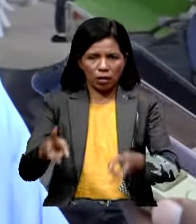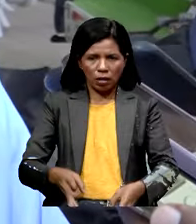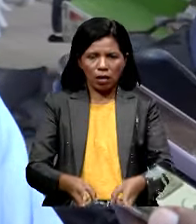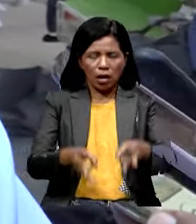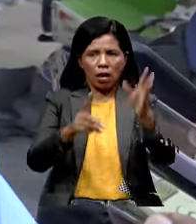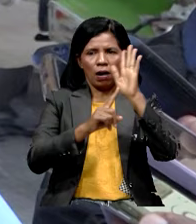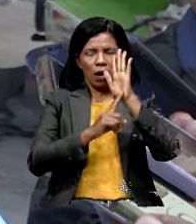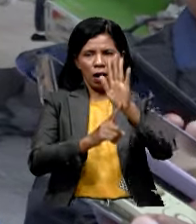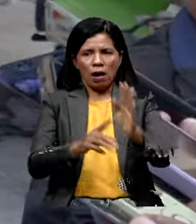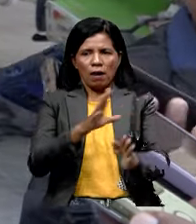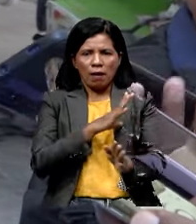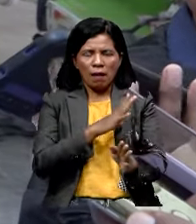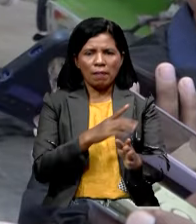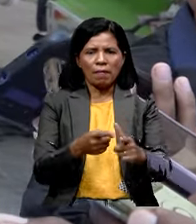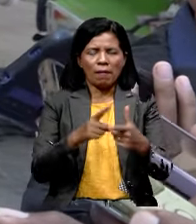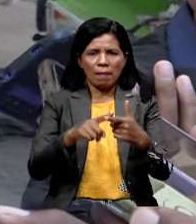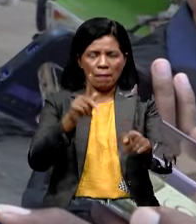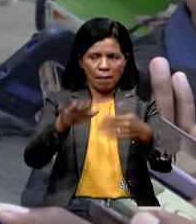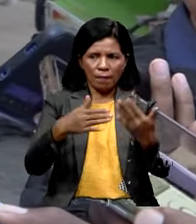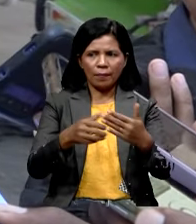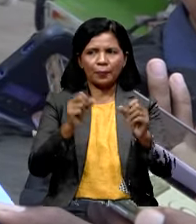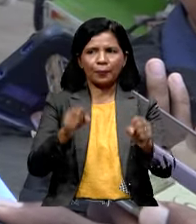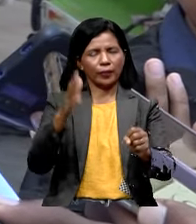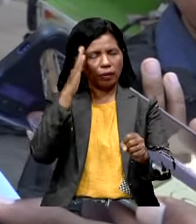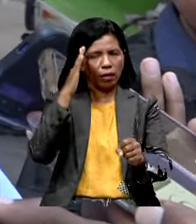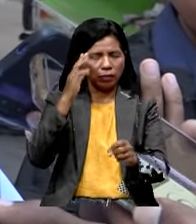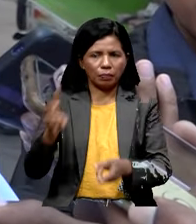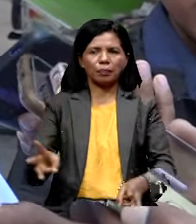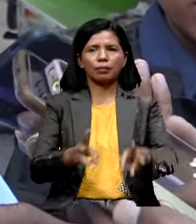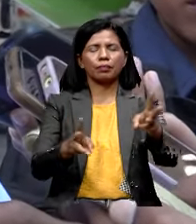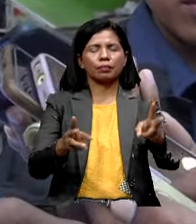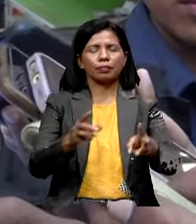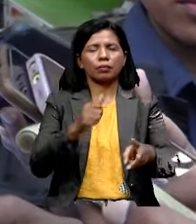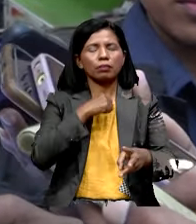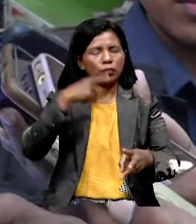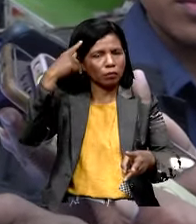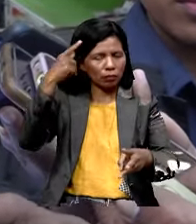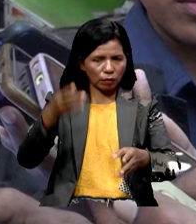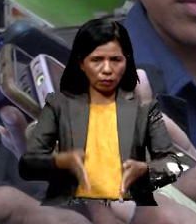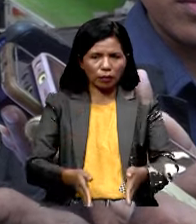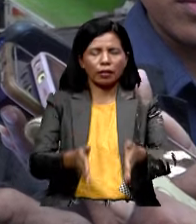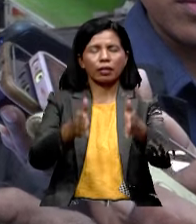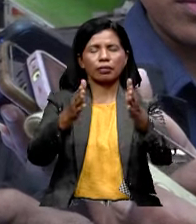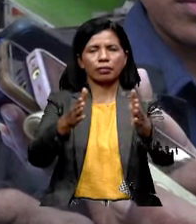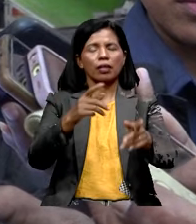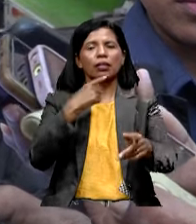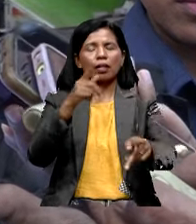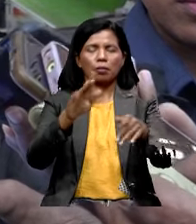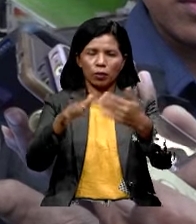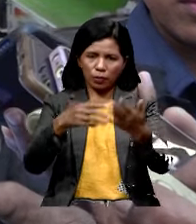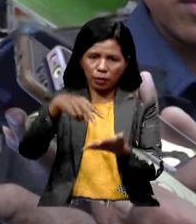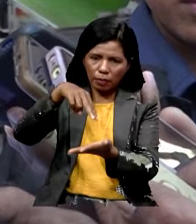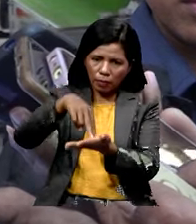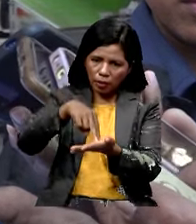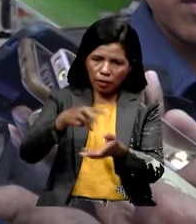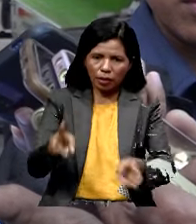publiku hen kata rute sarane sira bel hatene rute kata dalang hene be mam papa siliu atu sarane sira encoraza sarane sira hamrike dalan agora